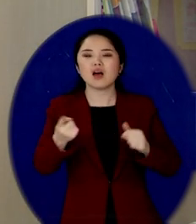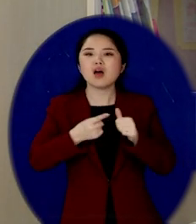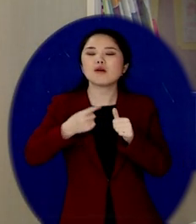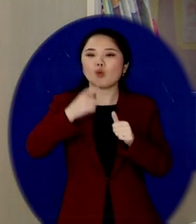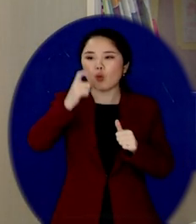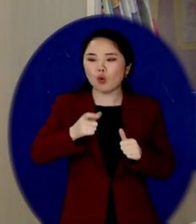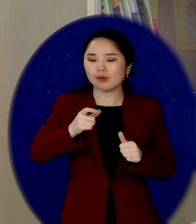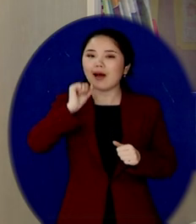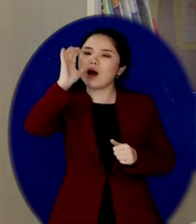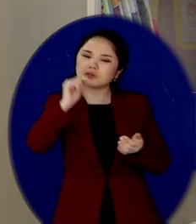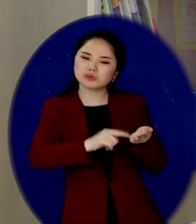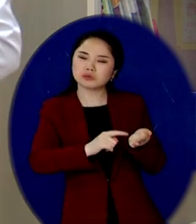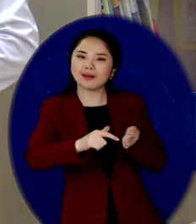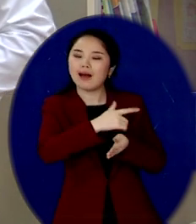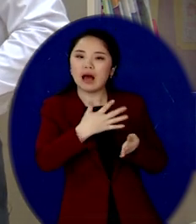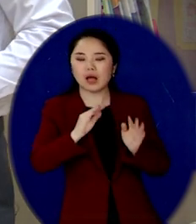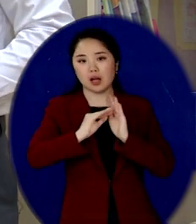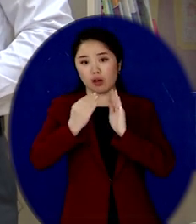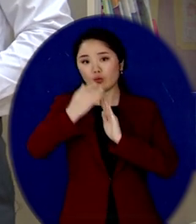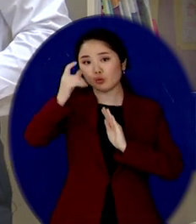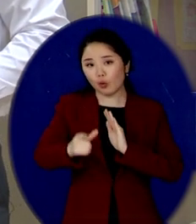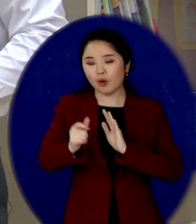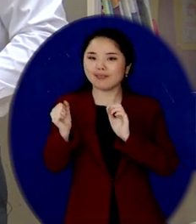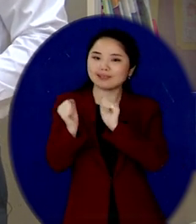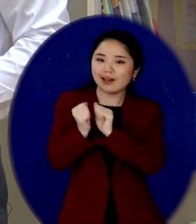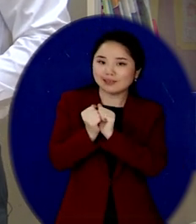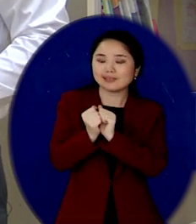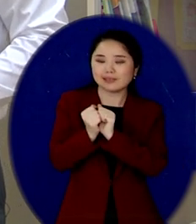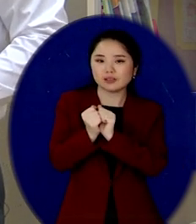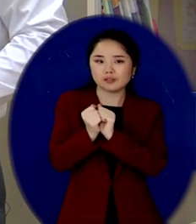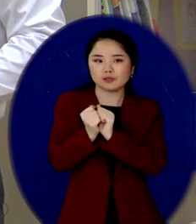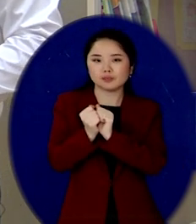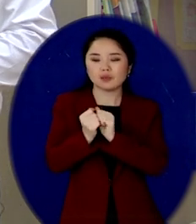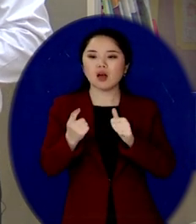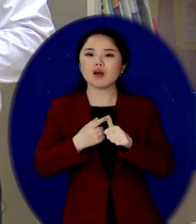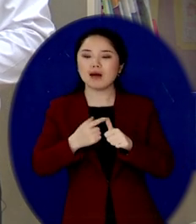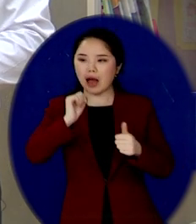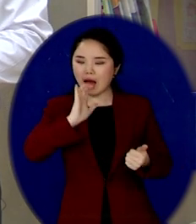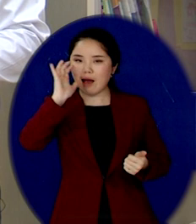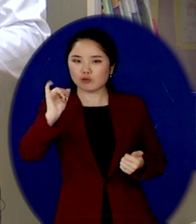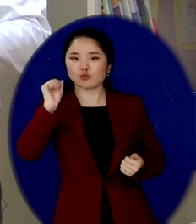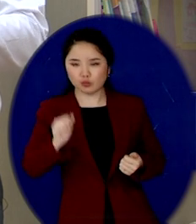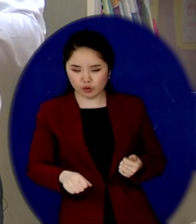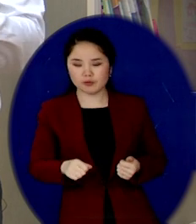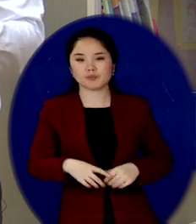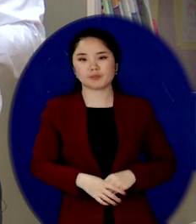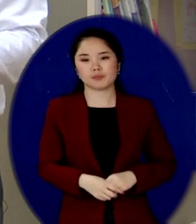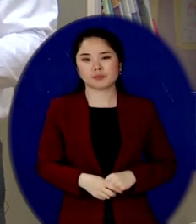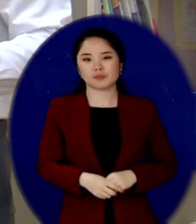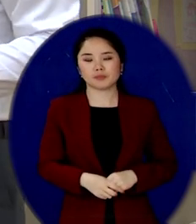нэгнээс асууна. Гэр бүлийнхэн, найз нөхөд гээд хинээс ч асуусан болно гэсэн.